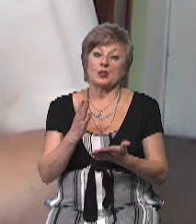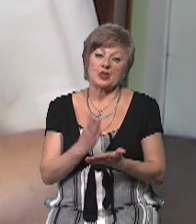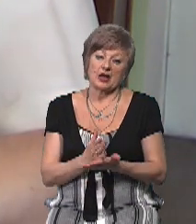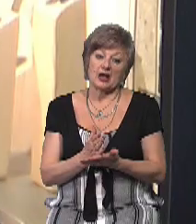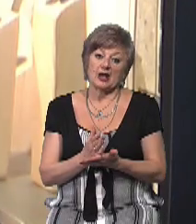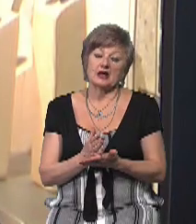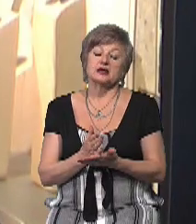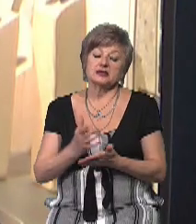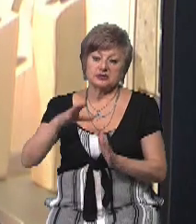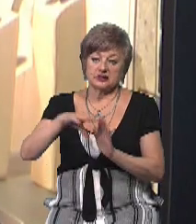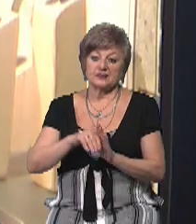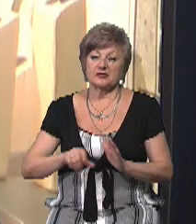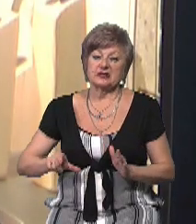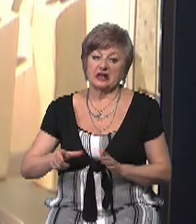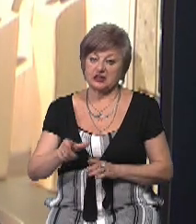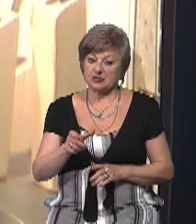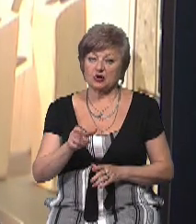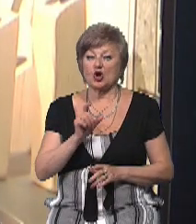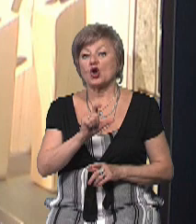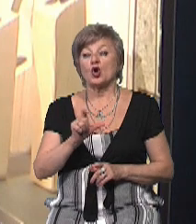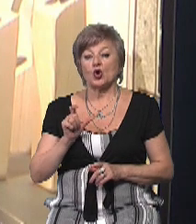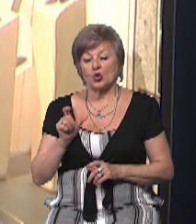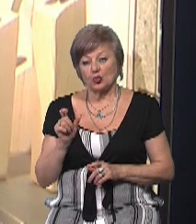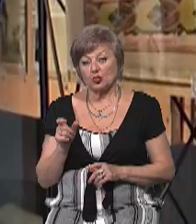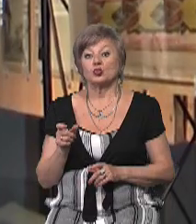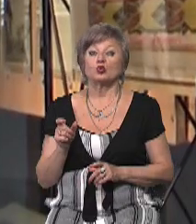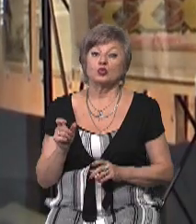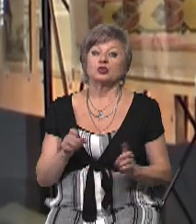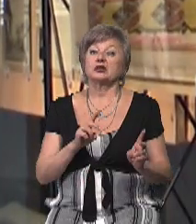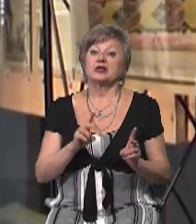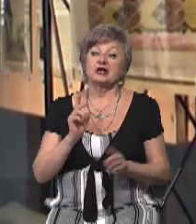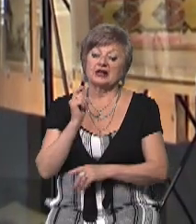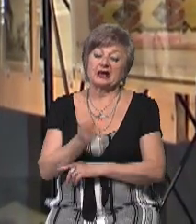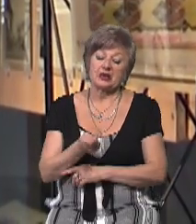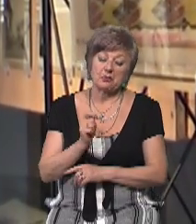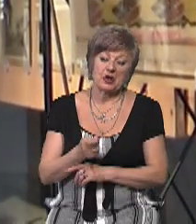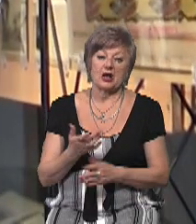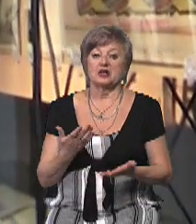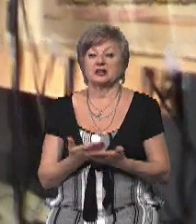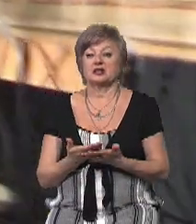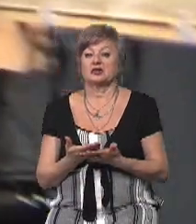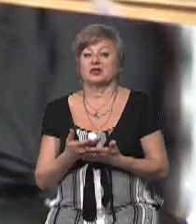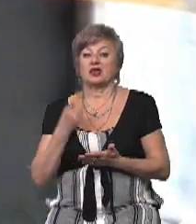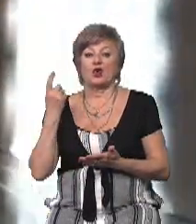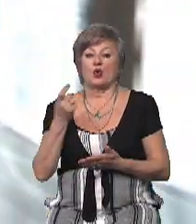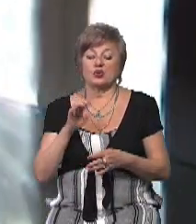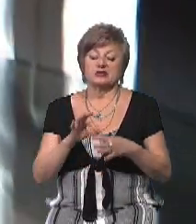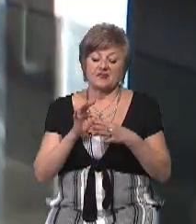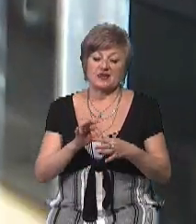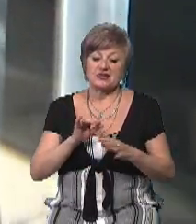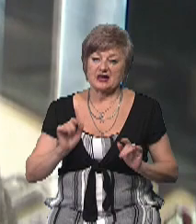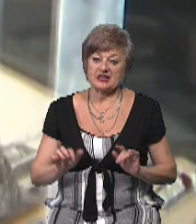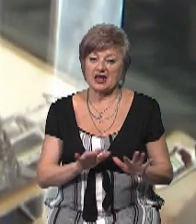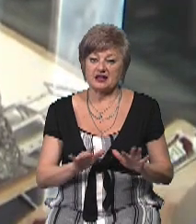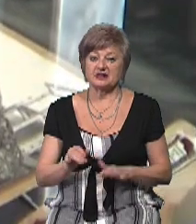дніпровських плавнях. Люди, які випасали худобу, люди, які рибалили, люди, господарча діяльність